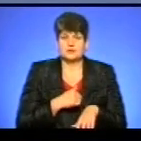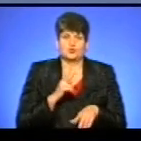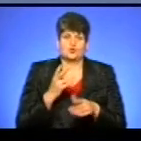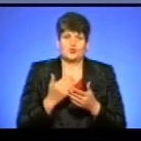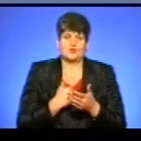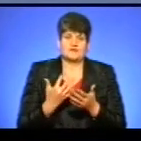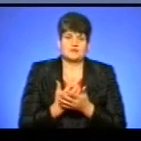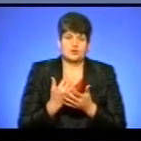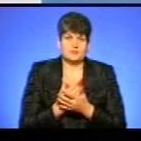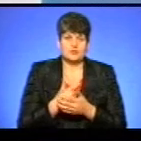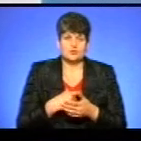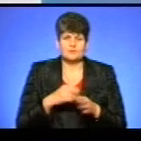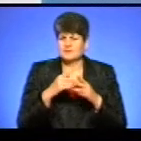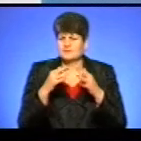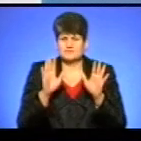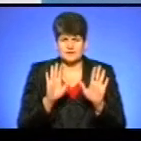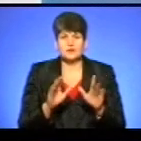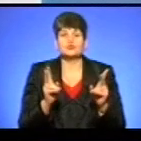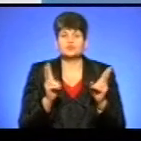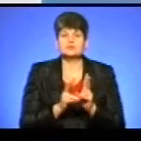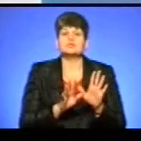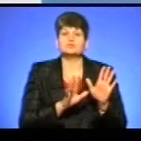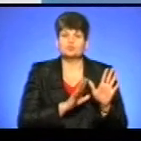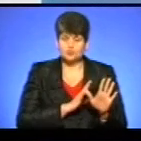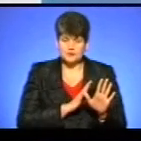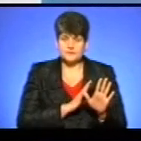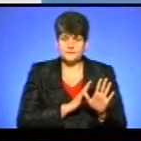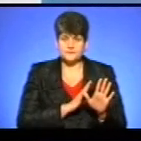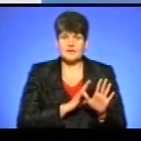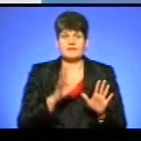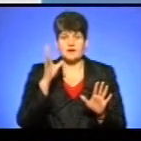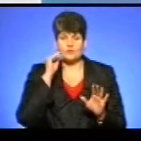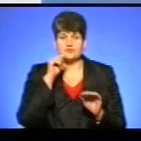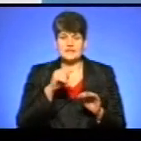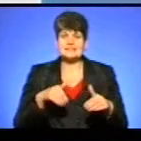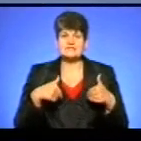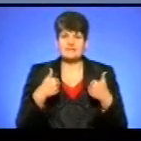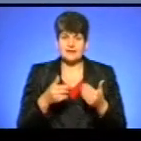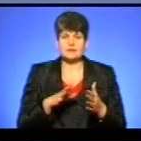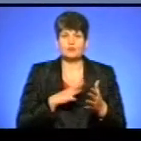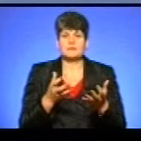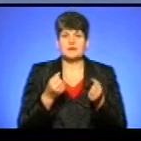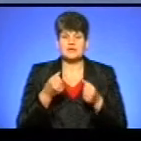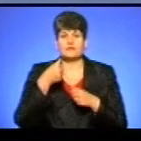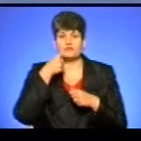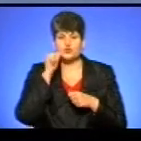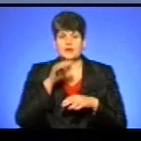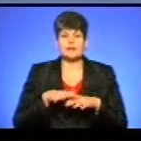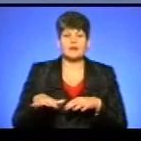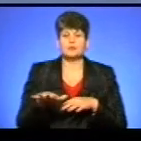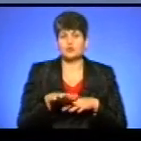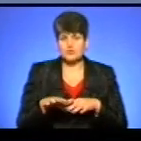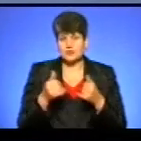якісь пані політичні дивіденди, але менше з тим, зустріч відбулася, і враховуючи ті звернення мешканців, які були прийняті вчора ними на площі, ті вимоги, які